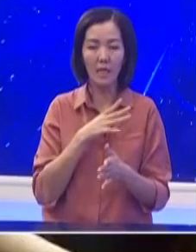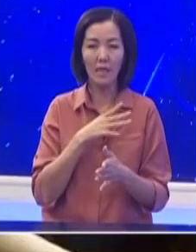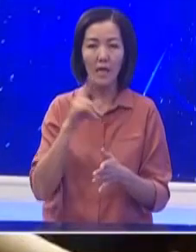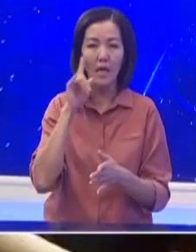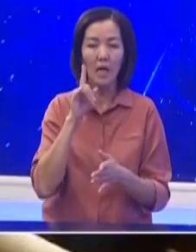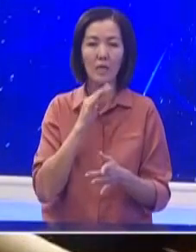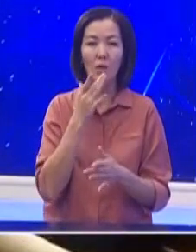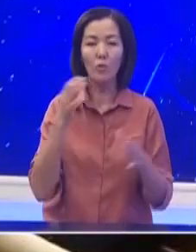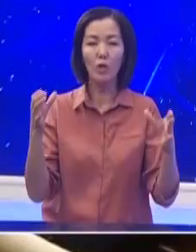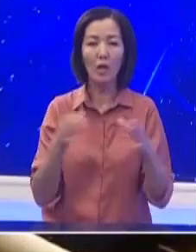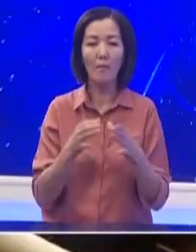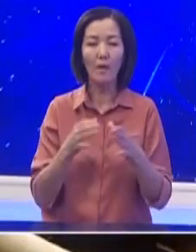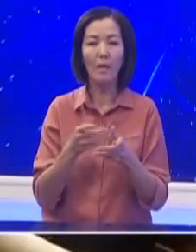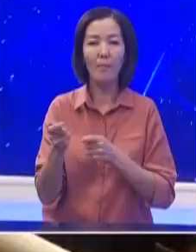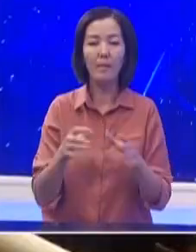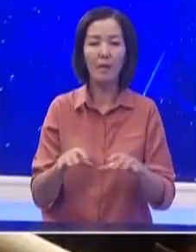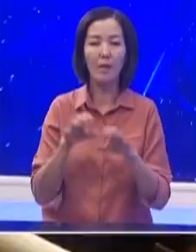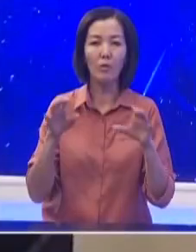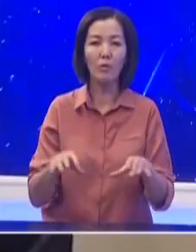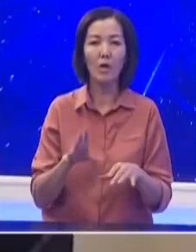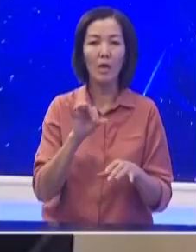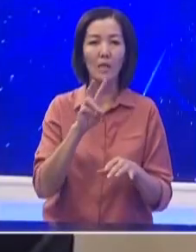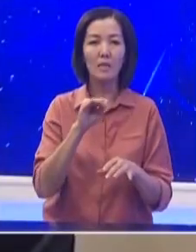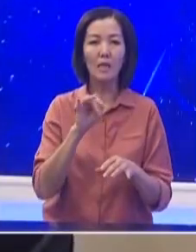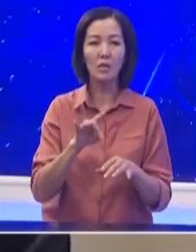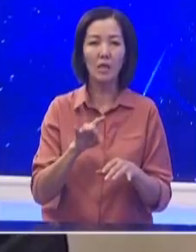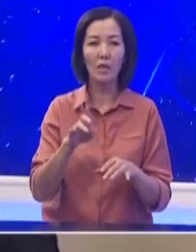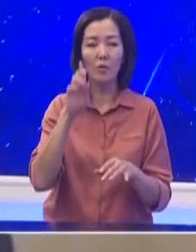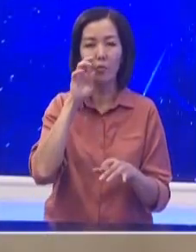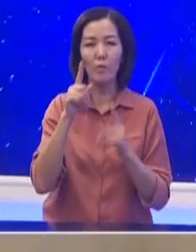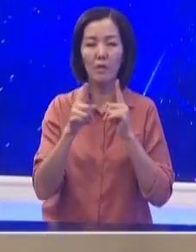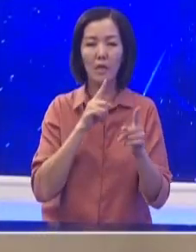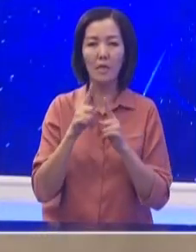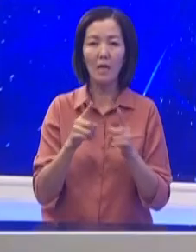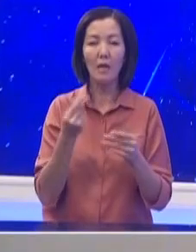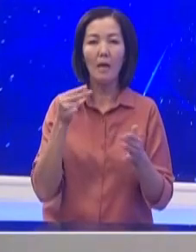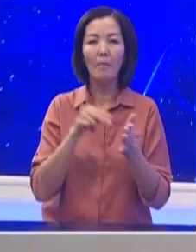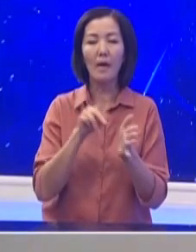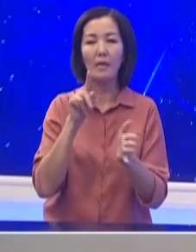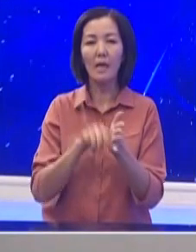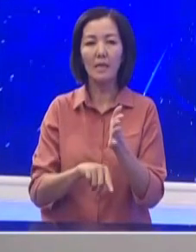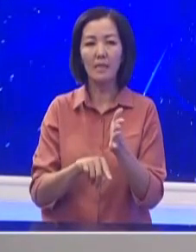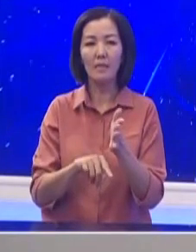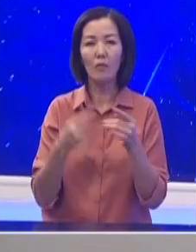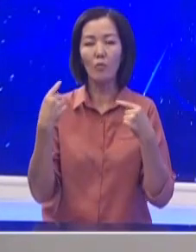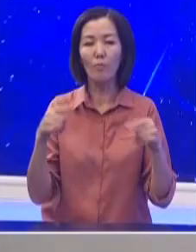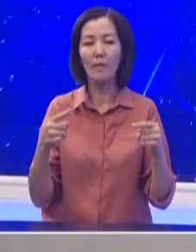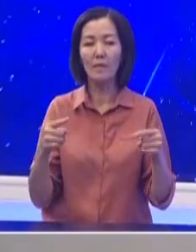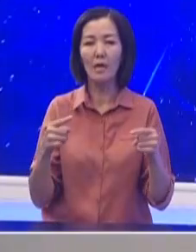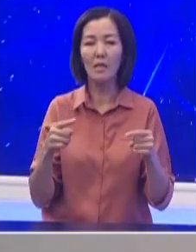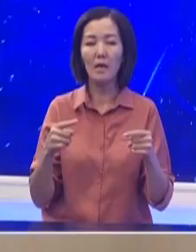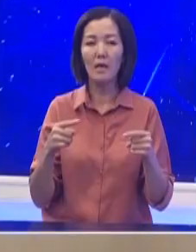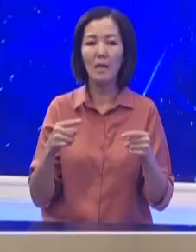ұлттық компаниясының басқарма төрағасы Санжар Жаркешев үкімет сағатында бағаны арзандатудың басқа да жолдарын